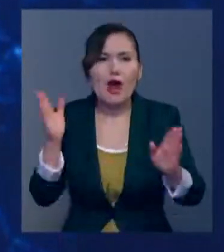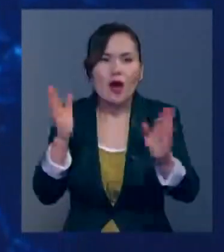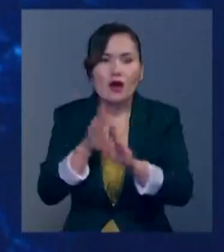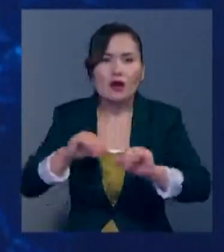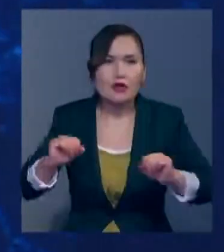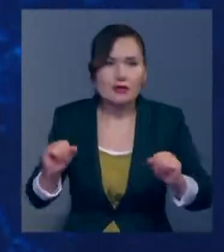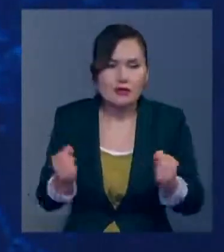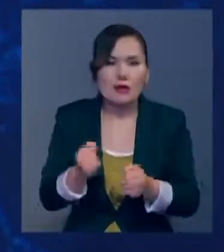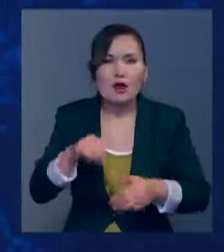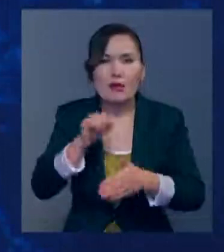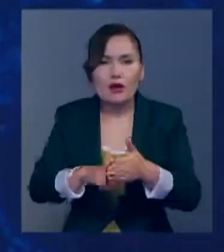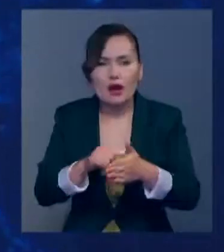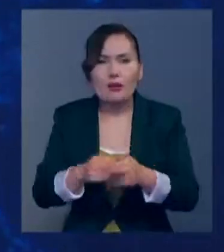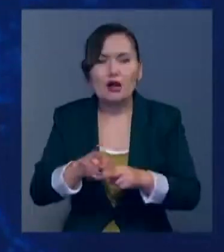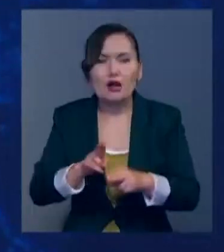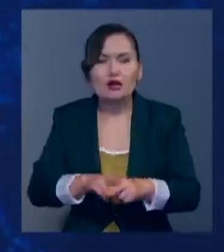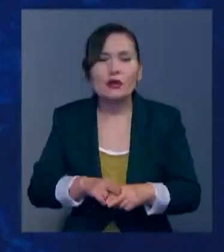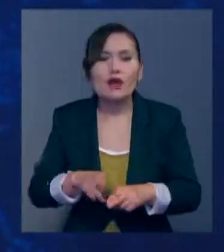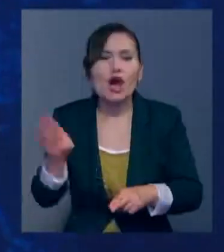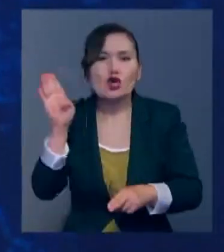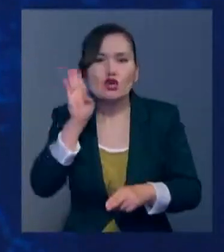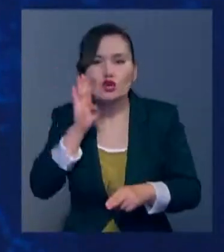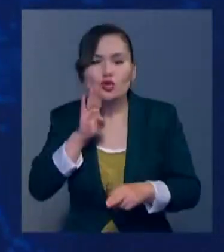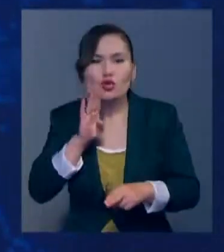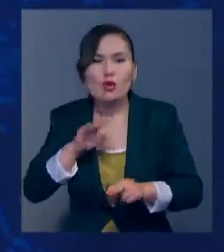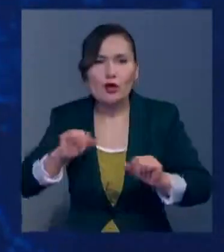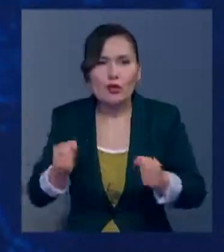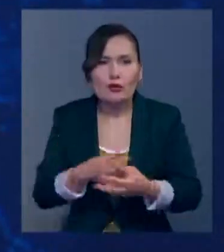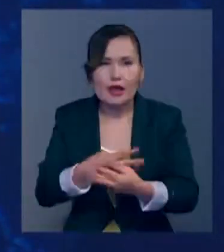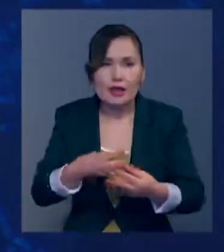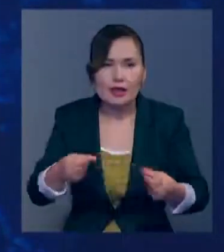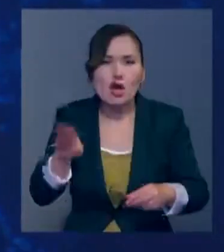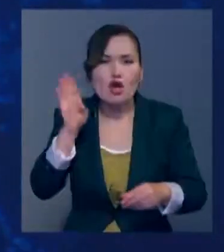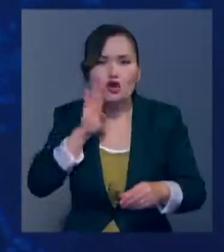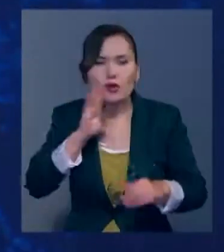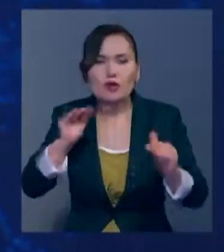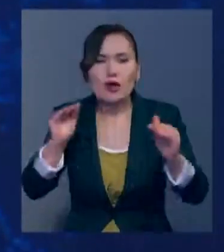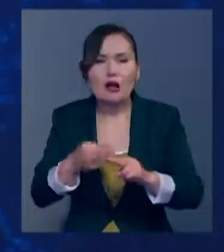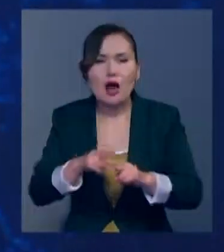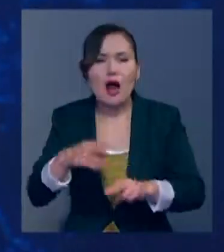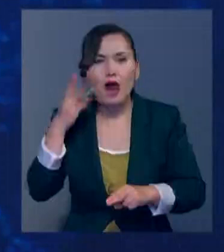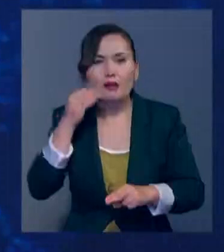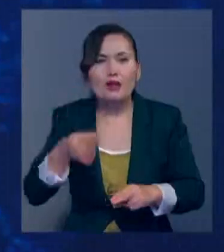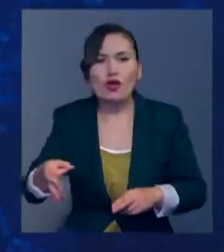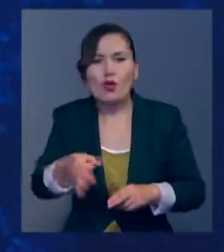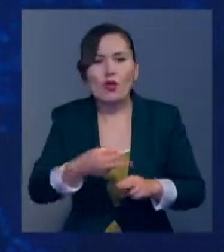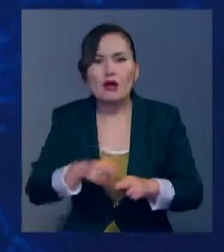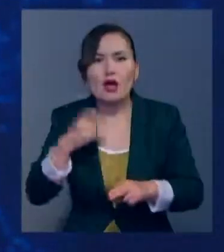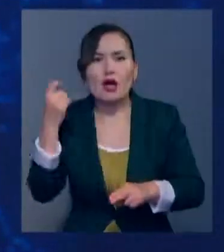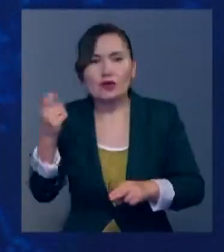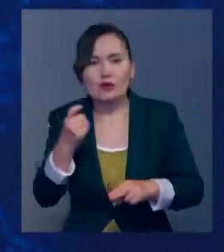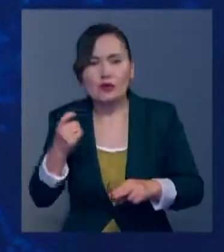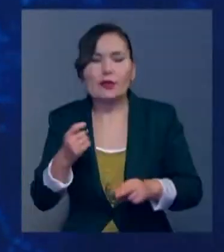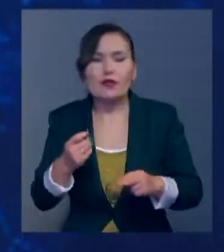салқын болуынан тау мұздықтары баяу еріп, судың деңгейі төмендеп кеткен. Салдарынан биыл Алматы облысы Еңбекшіқазақ ауданының шаруалары